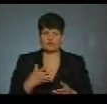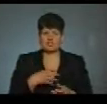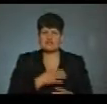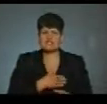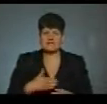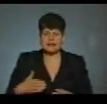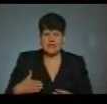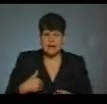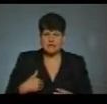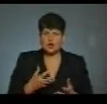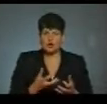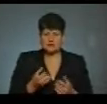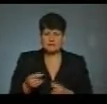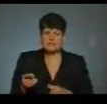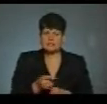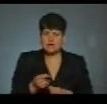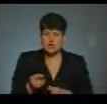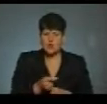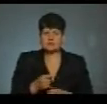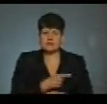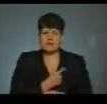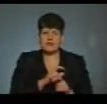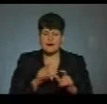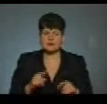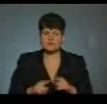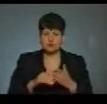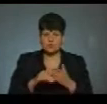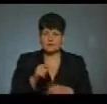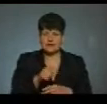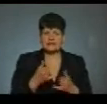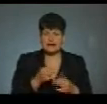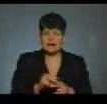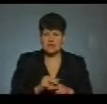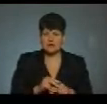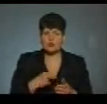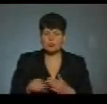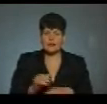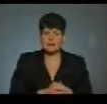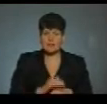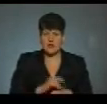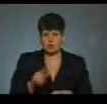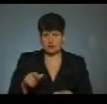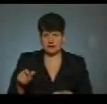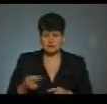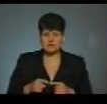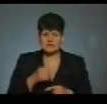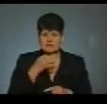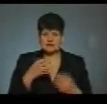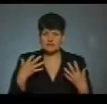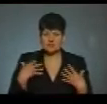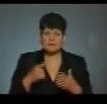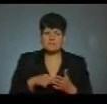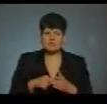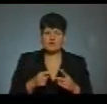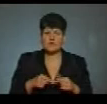пацієнтів з коронавірусом отримала Тернопільська лікарня швидкої допомоги. Їх для лікарні купили благодійники. Про це повідомив начальник міського